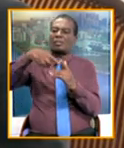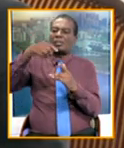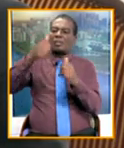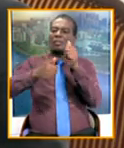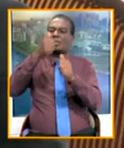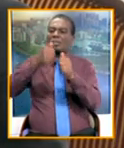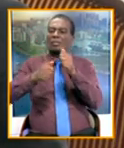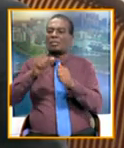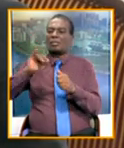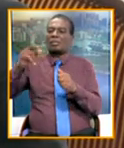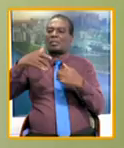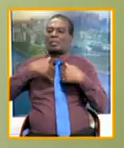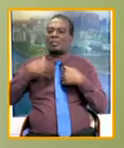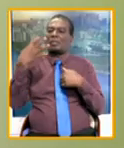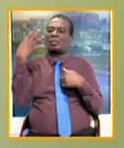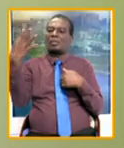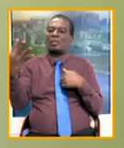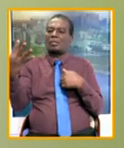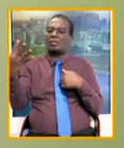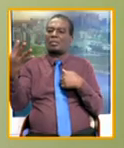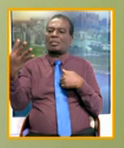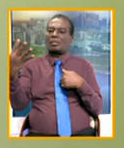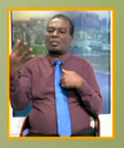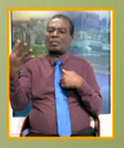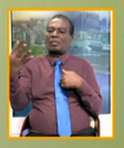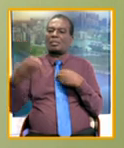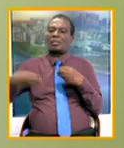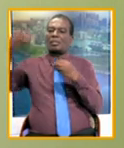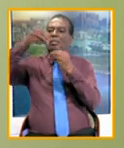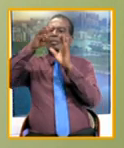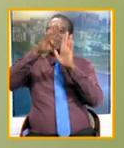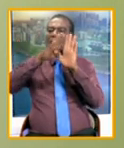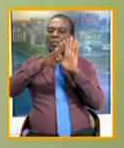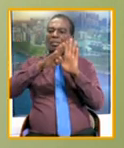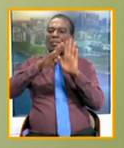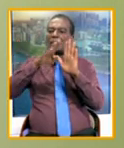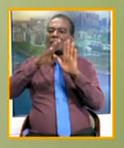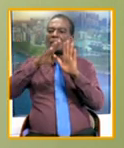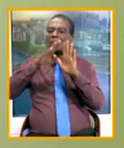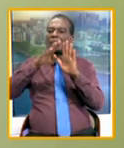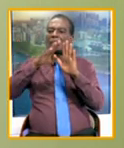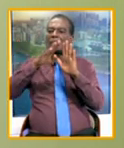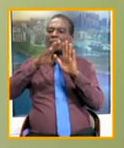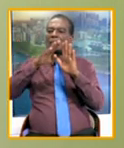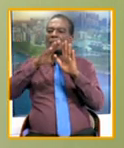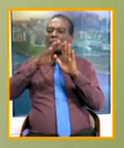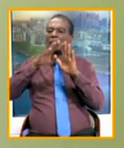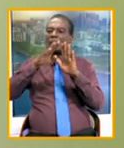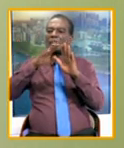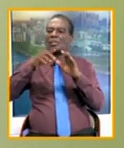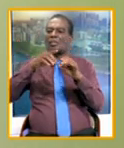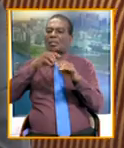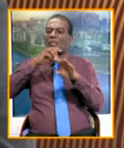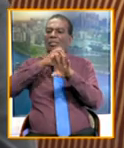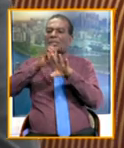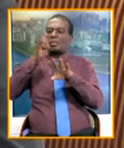décrets, il y en a 4 qui concernent le raffermissement des relations diplomatiques,